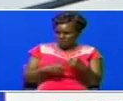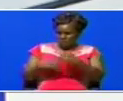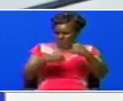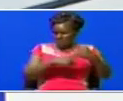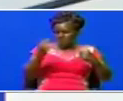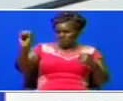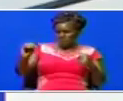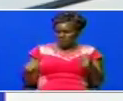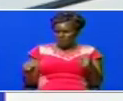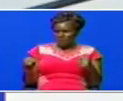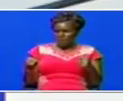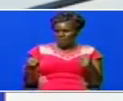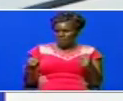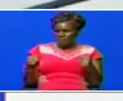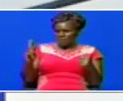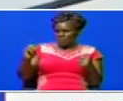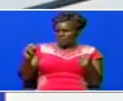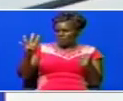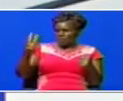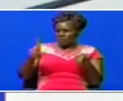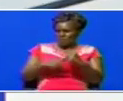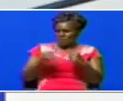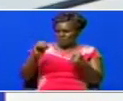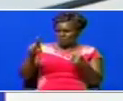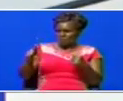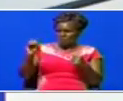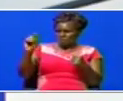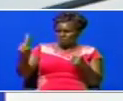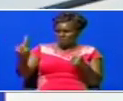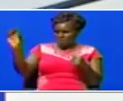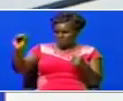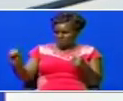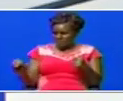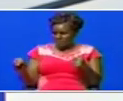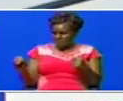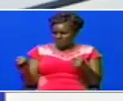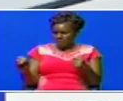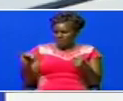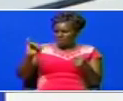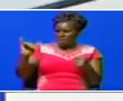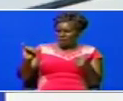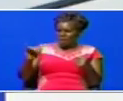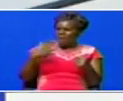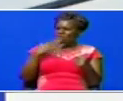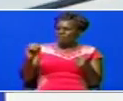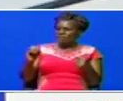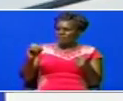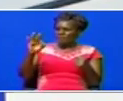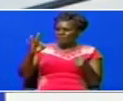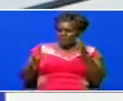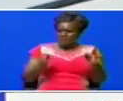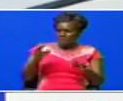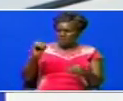0.66%. Michael Maura, 46, 0.01%. Joseph Nyaka,